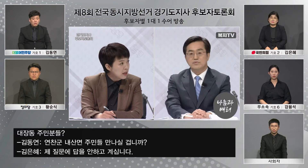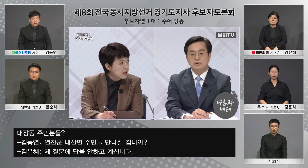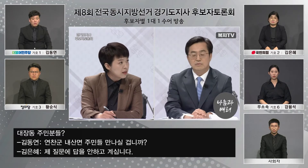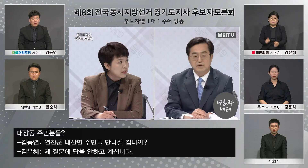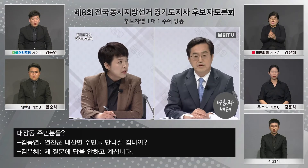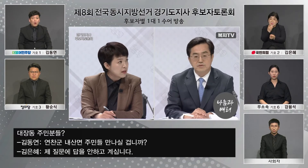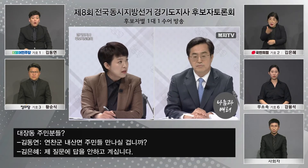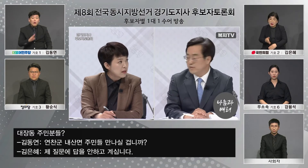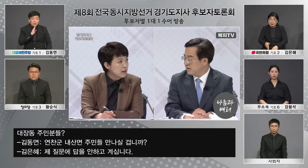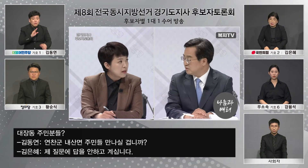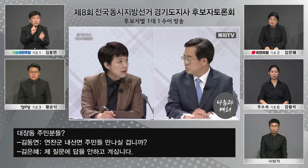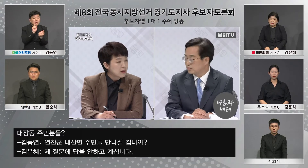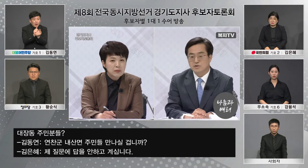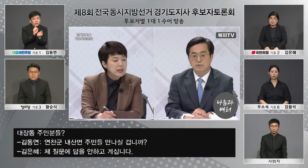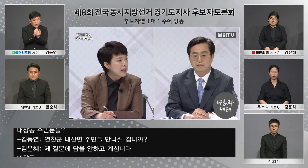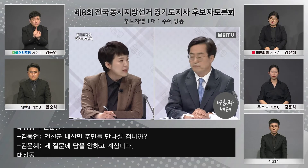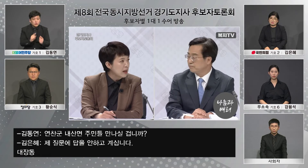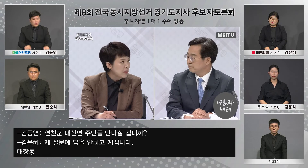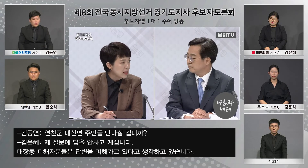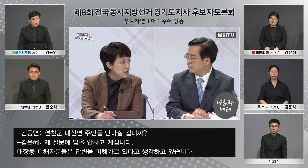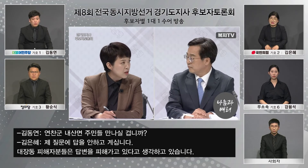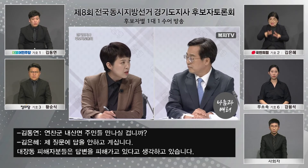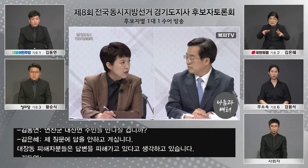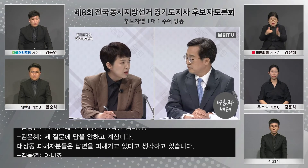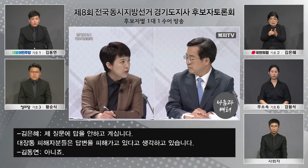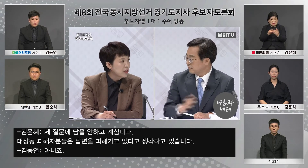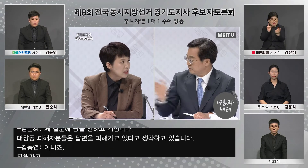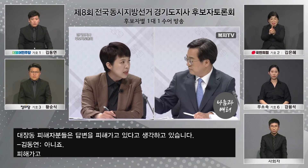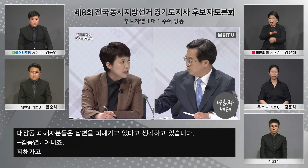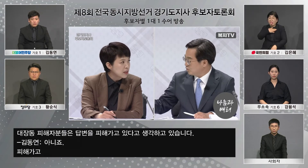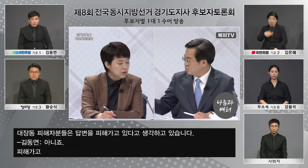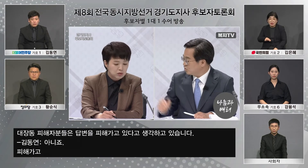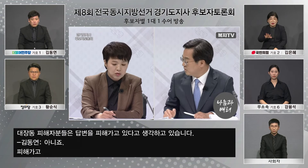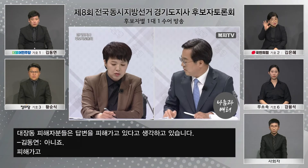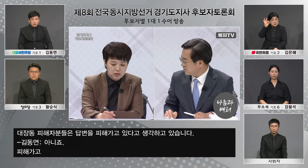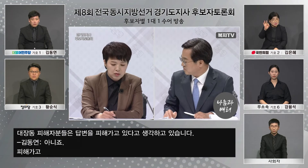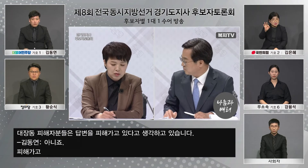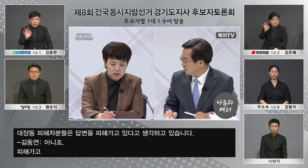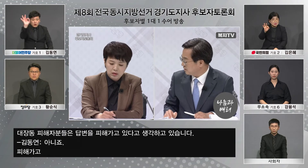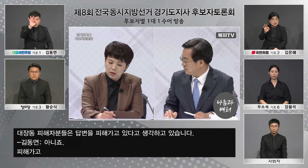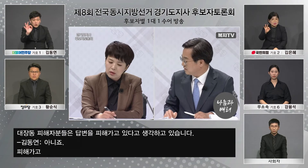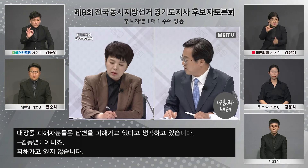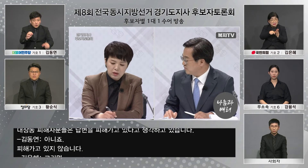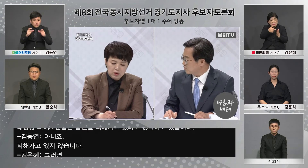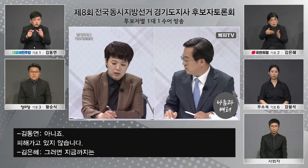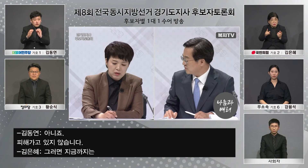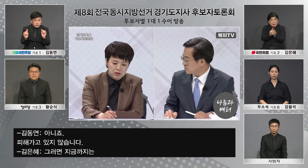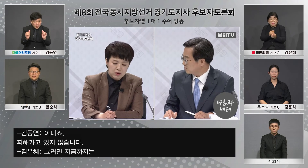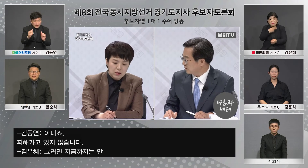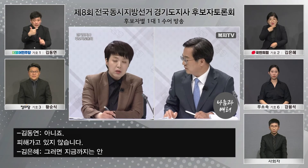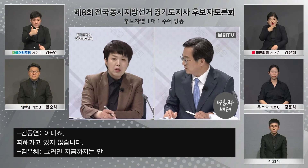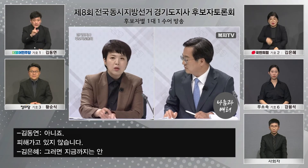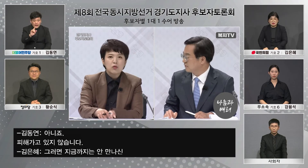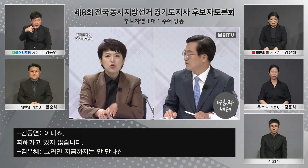겁니까? 그럼요. 만나야죠. 그럼 그렇지만 이때까지는 안 만나신 거죠? 열흘이 지났는데. 연천군 주민을 만나셨습니까? 내산리 주민 만나셨습니까? 그렇게